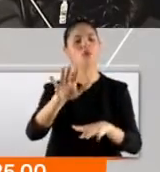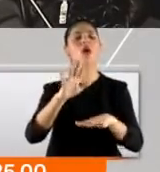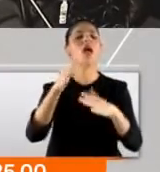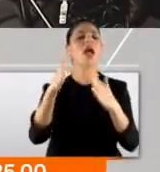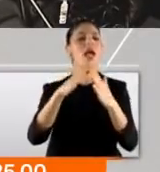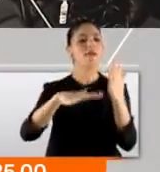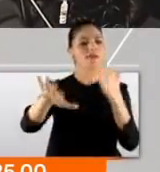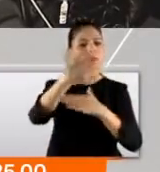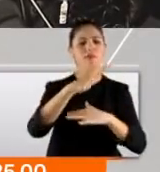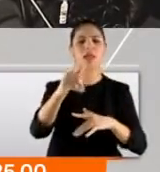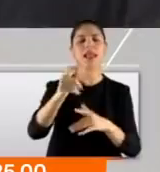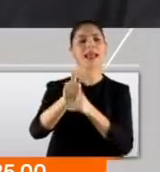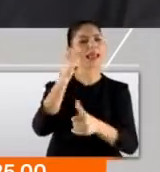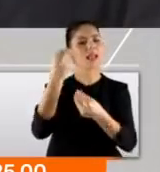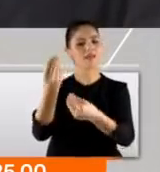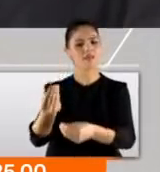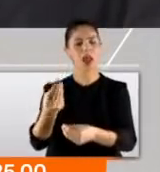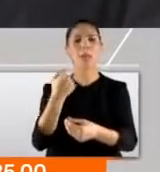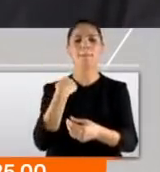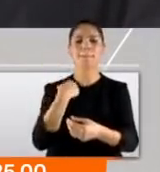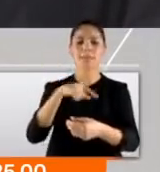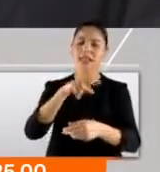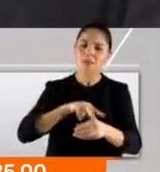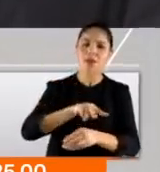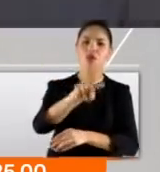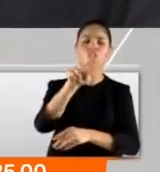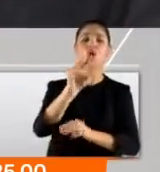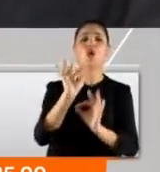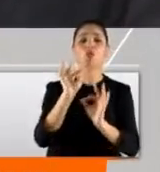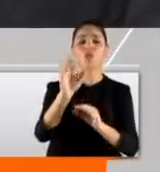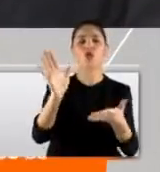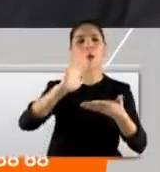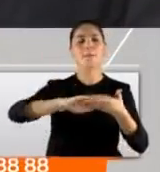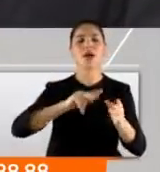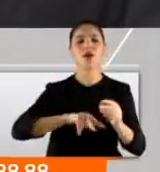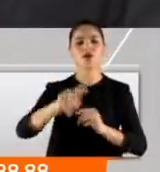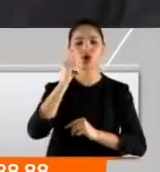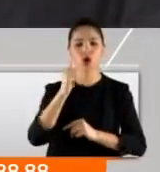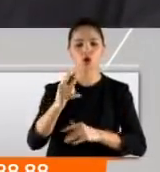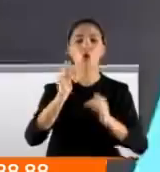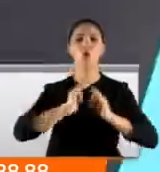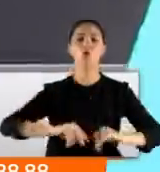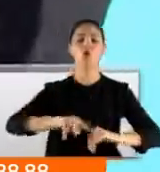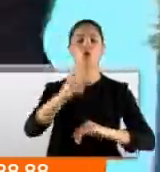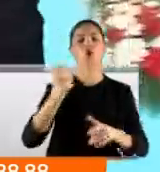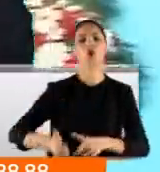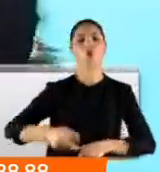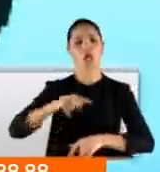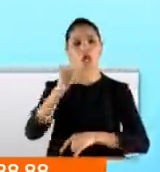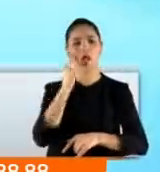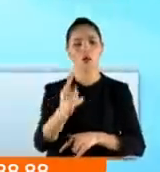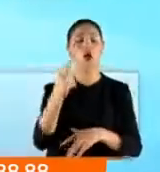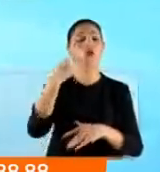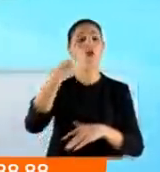mülklerine, kendilerine bunları iade edebiliriz. Bizim yolumuz elbette barış yoludur, huzur yoludur, güvenlik yoludur.